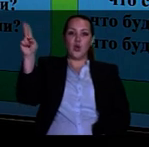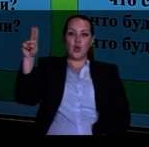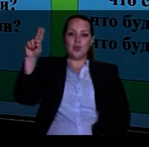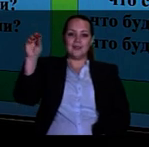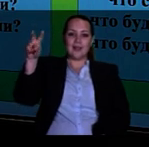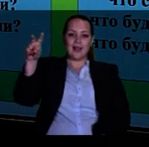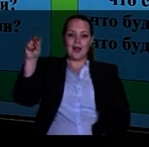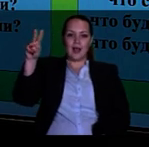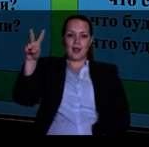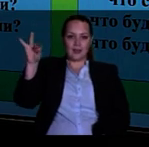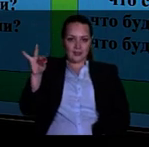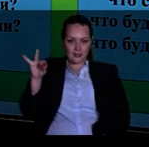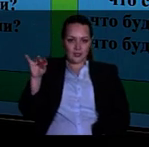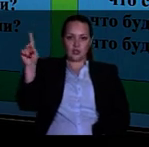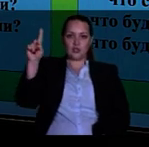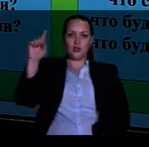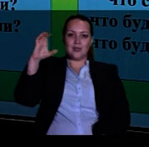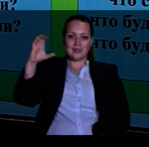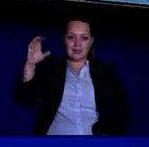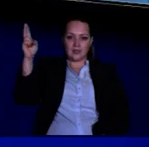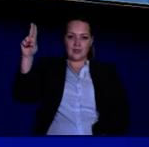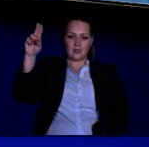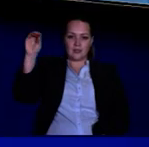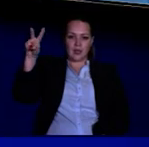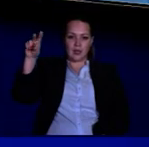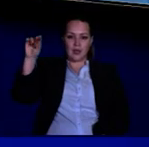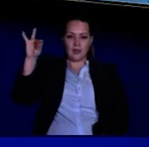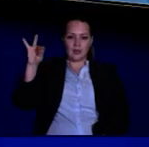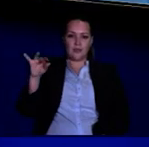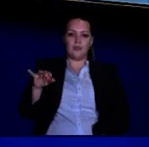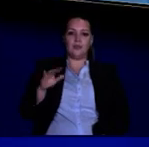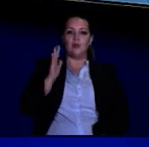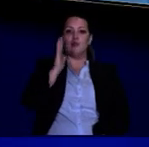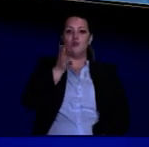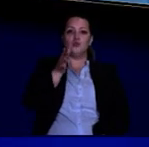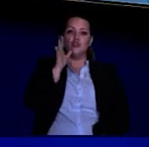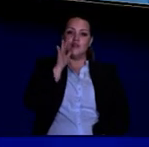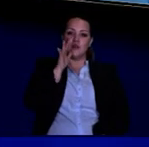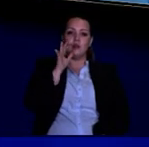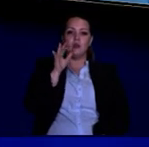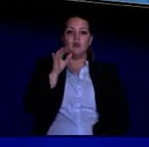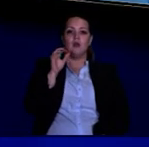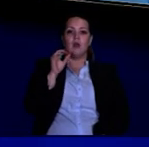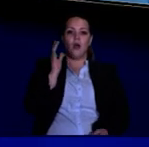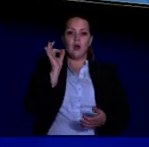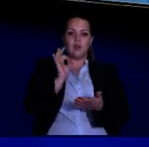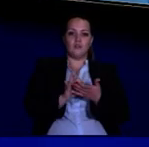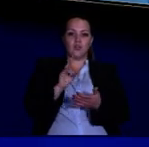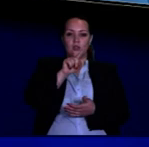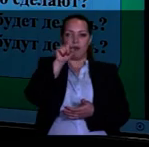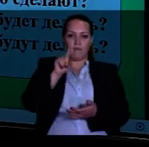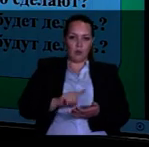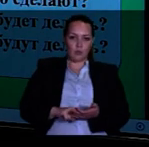делали, что сделали. И в будущем времени глаголы отвечают на вопросы: